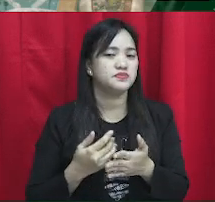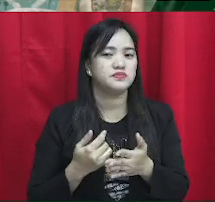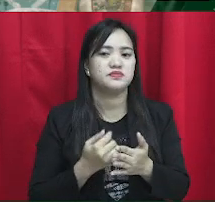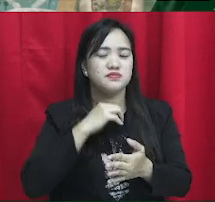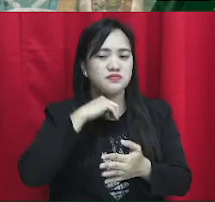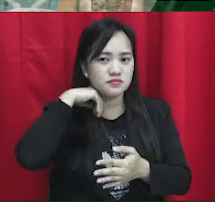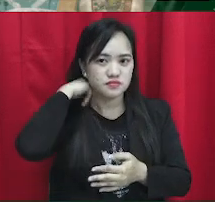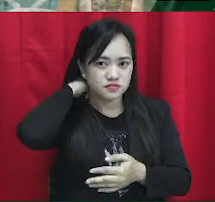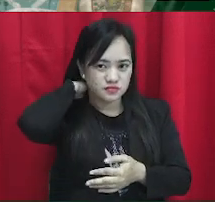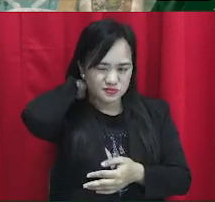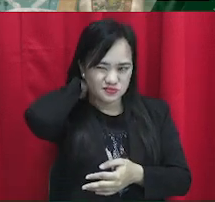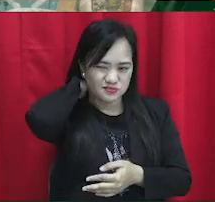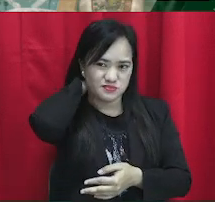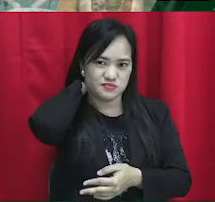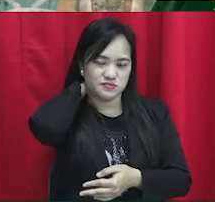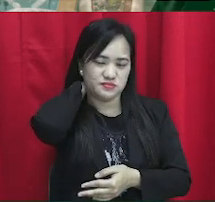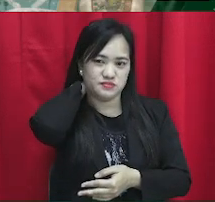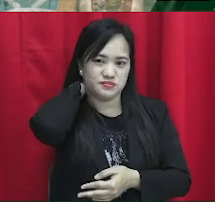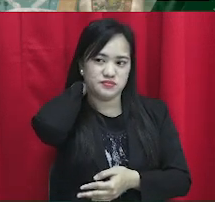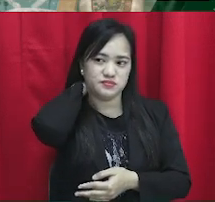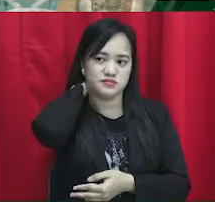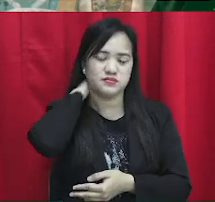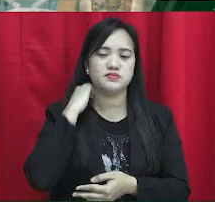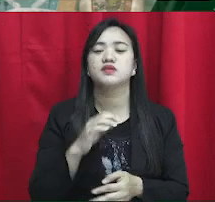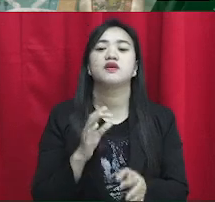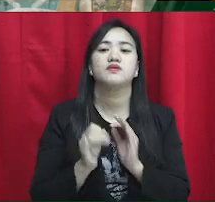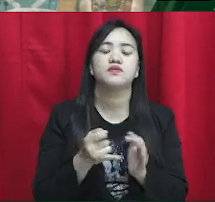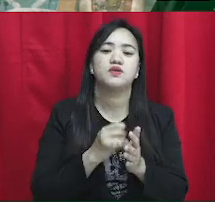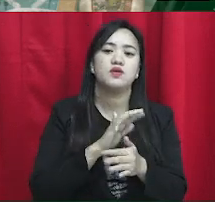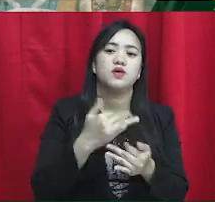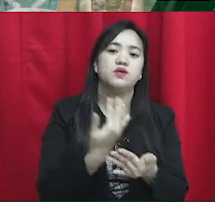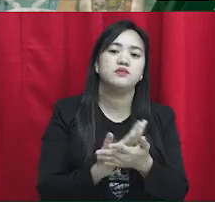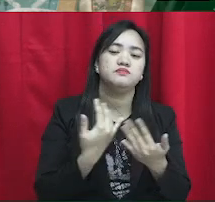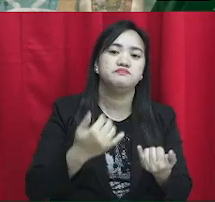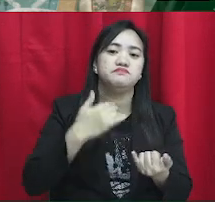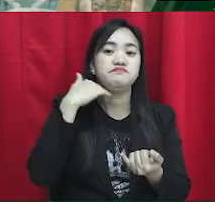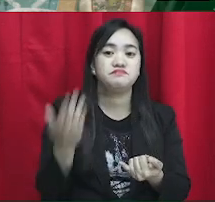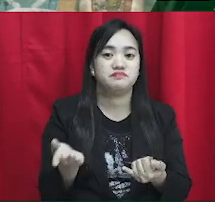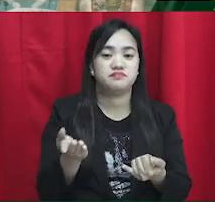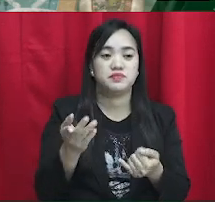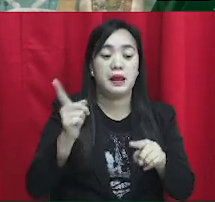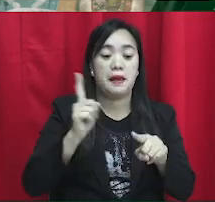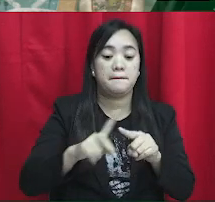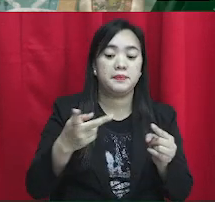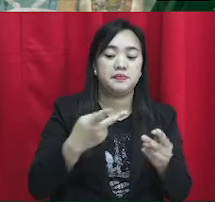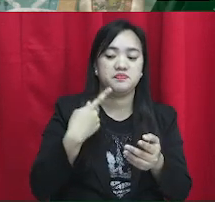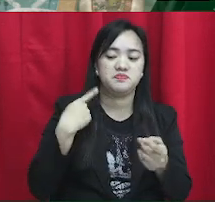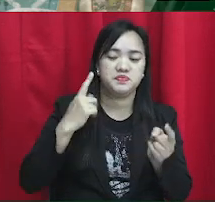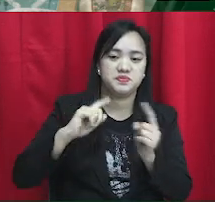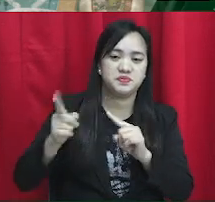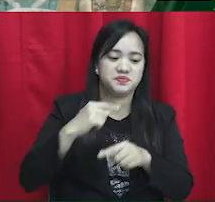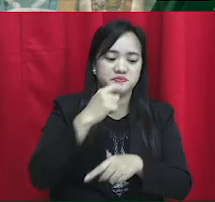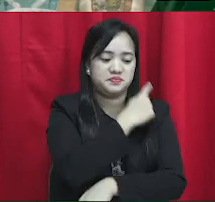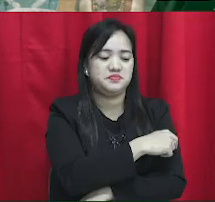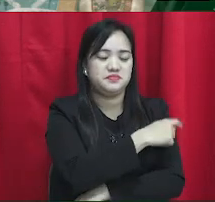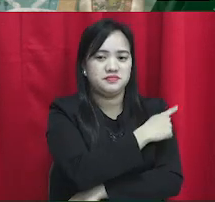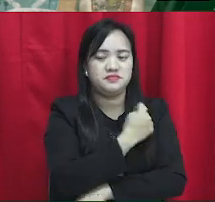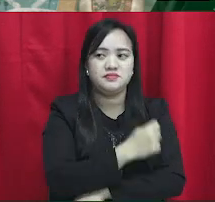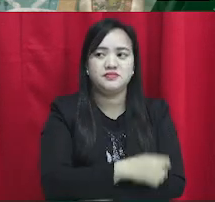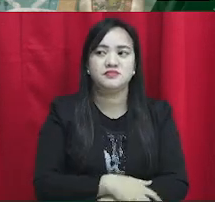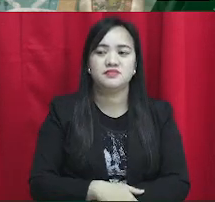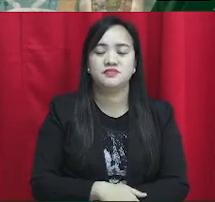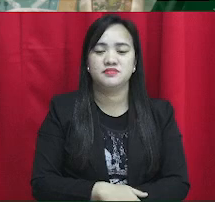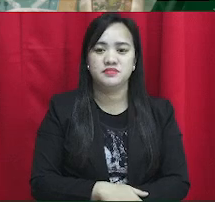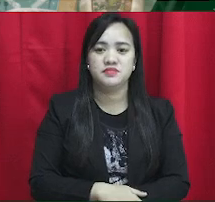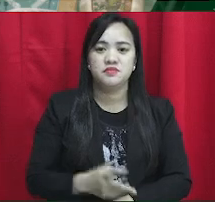na makaka-recover. Imbes hindi na gaganang na kumain. Oo, inatake sa puso. Buti sana kung diretso ka dedo, o di wala nang worry for